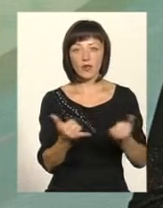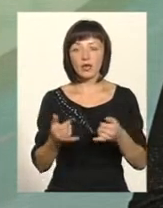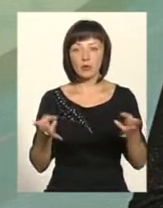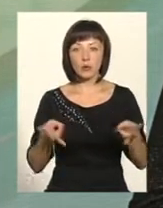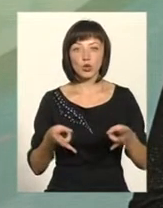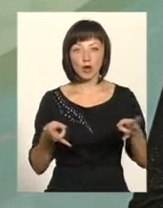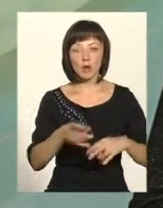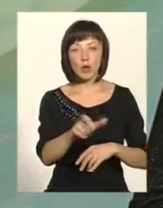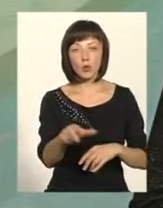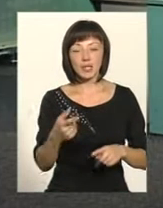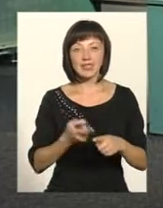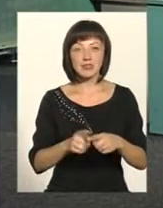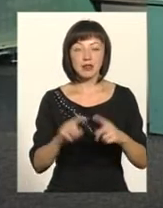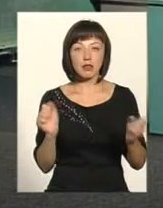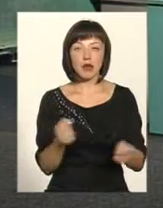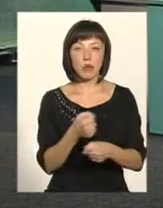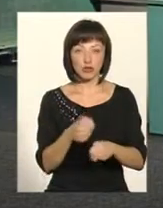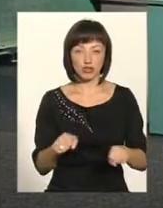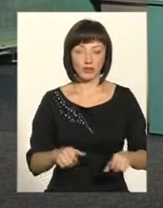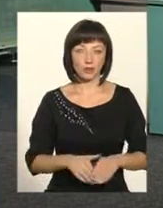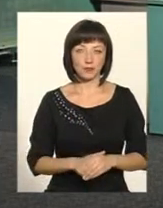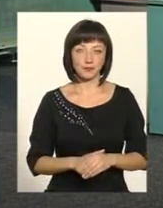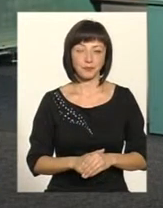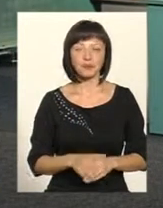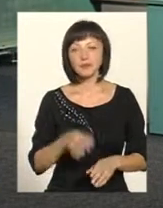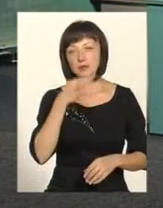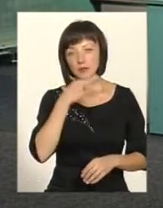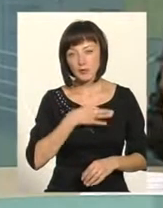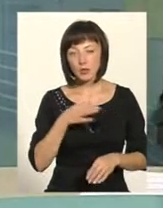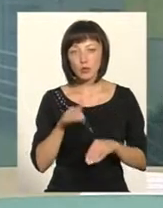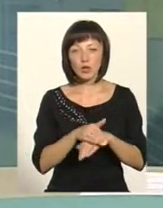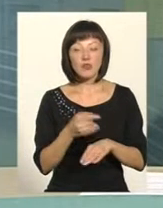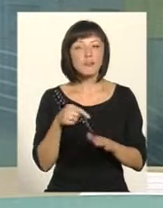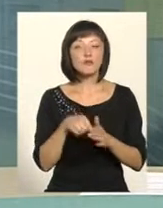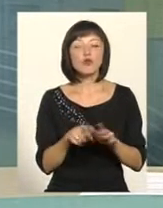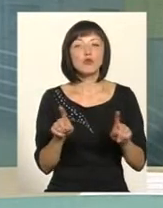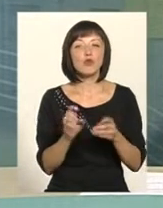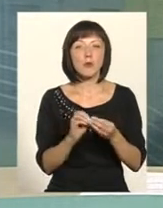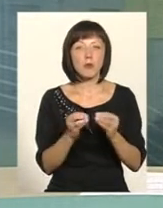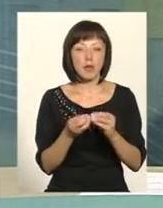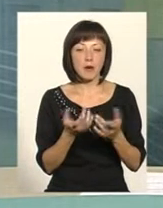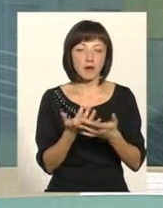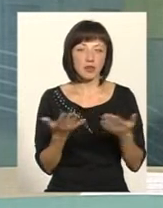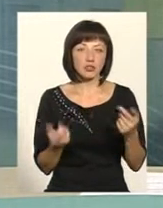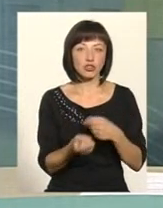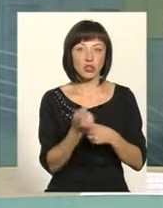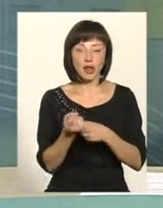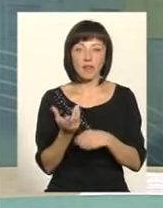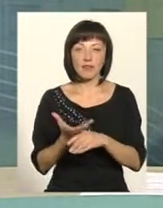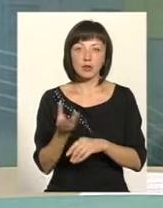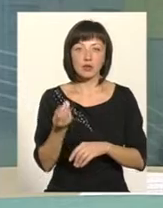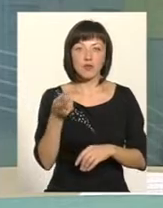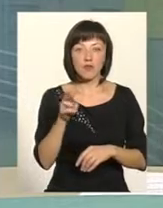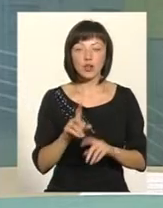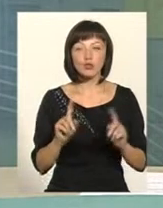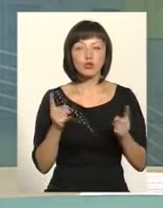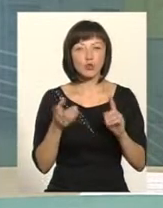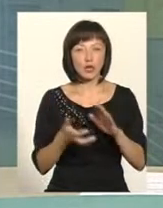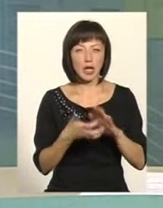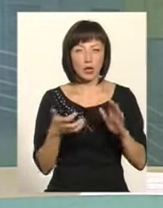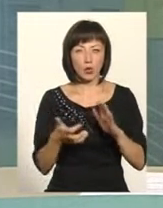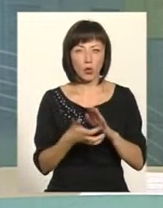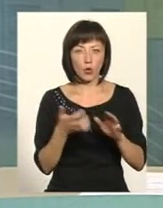це неможливо. Скажіть, будь ласка, в чому проблема? Різні джерела фінансування. Чому не доходить,